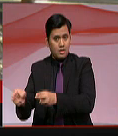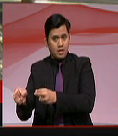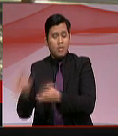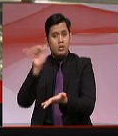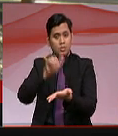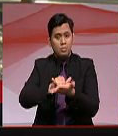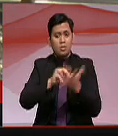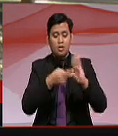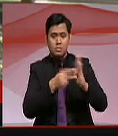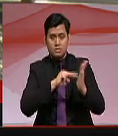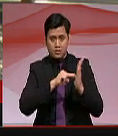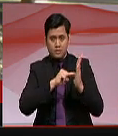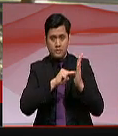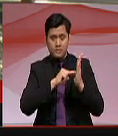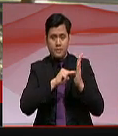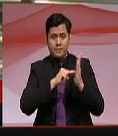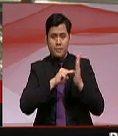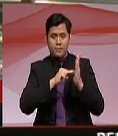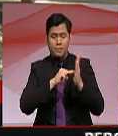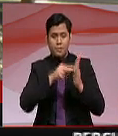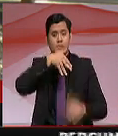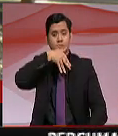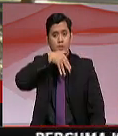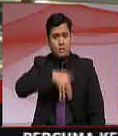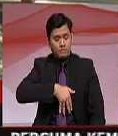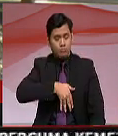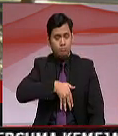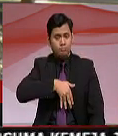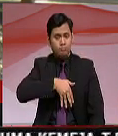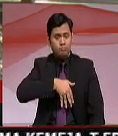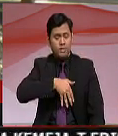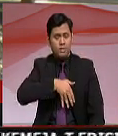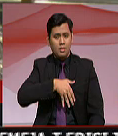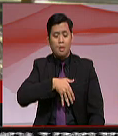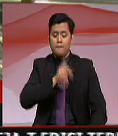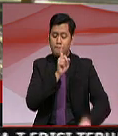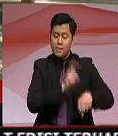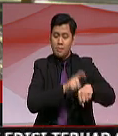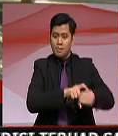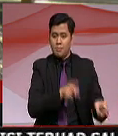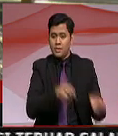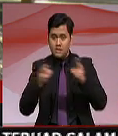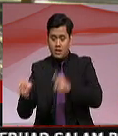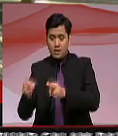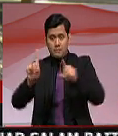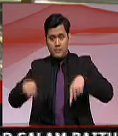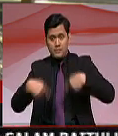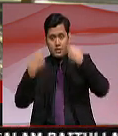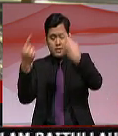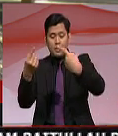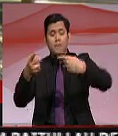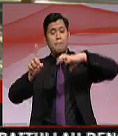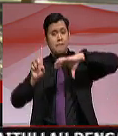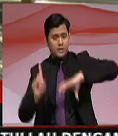beliau menyatakan bahawa Rasulullah sallallahu alaihi wasallam tak kala hijrah ke kota Madinah,